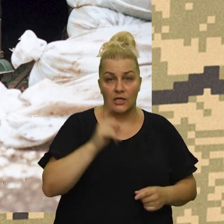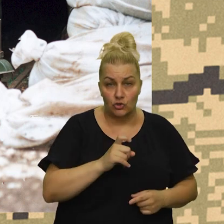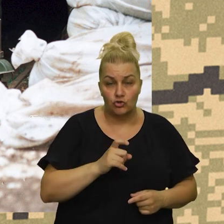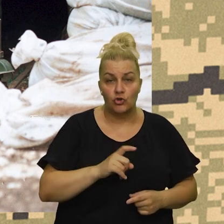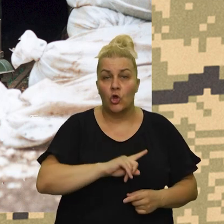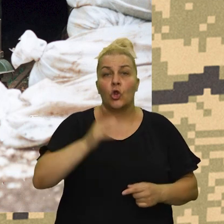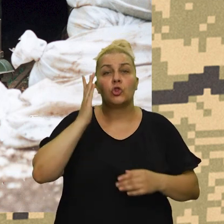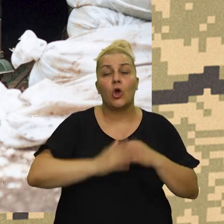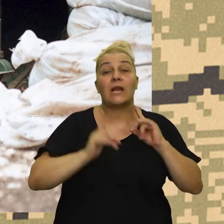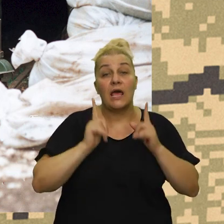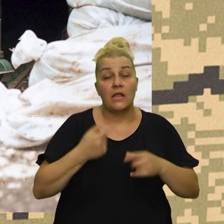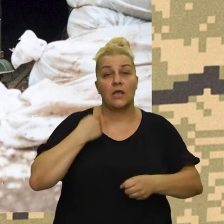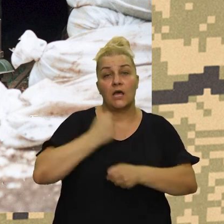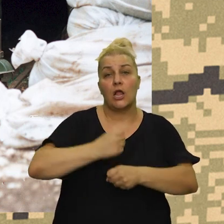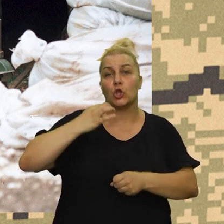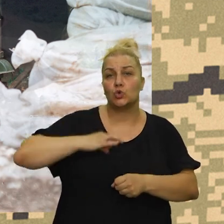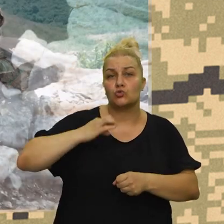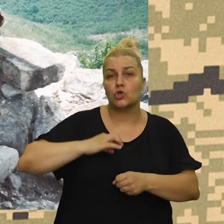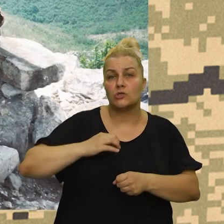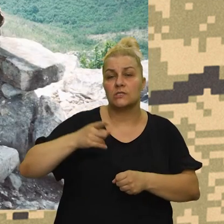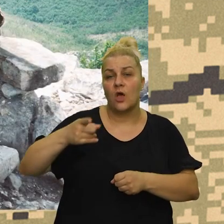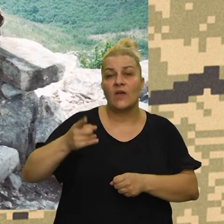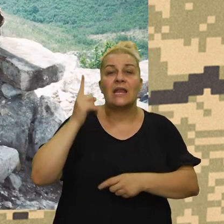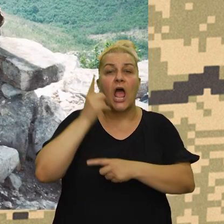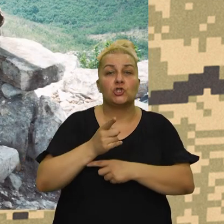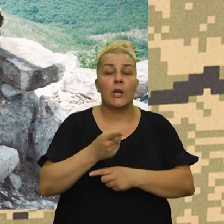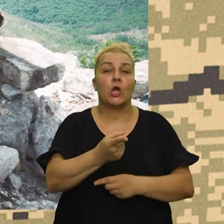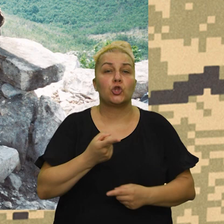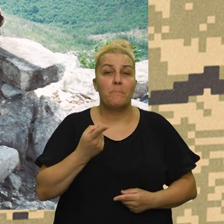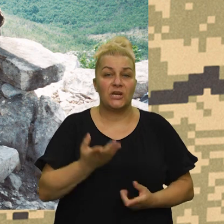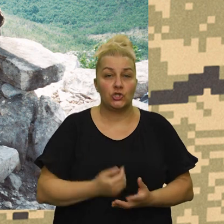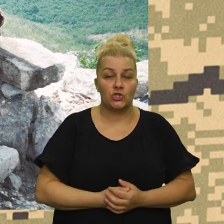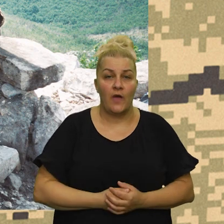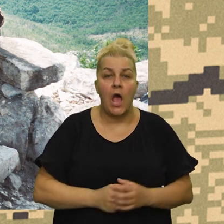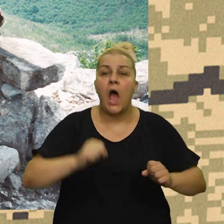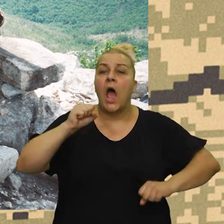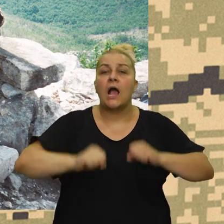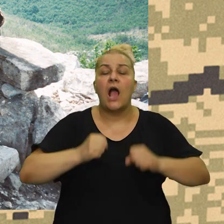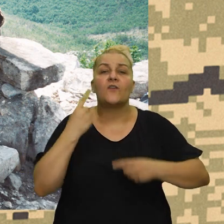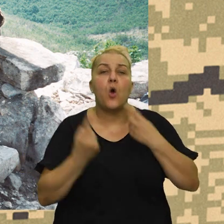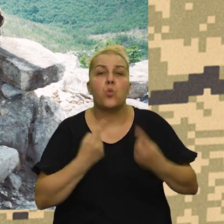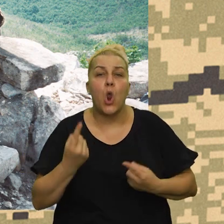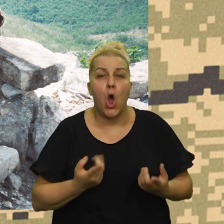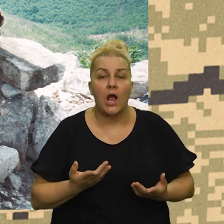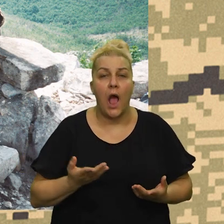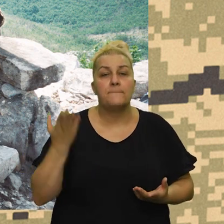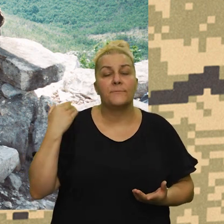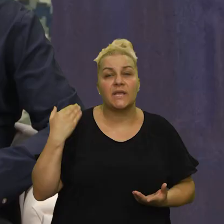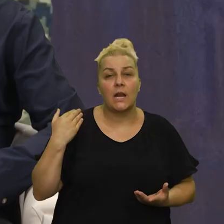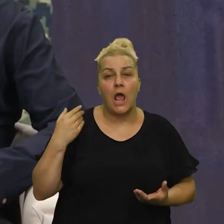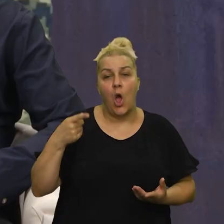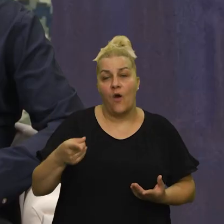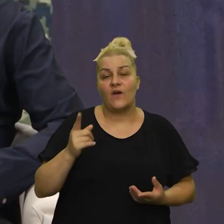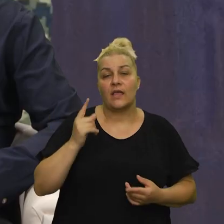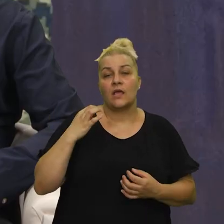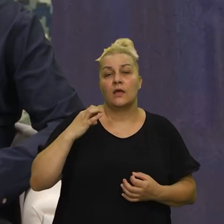do kraja rata sam obnašao dužnost načelnika topništva. Što znači, kakva je uloga, Ivane Satniče, kakva je uloga